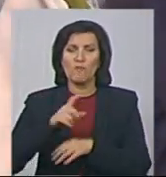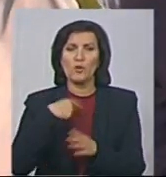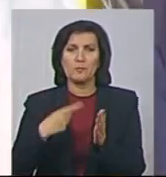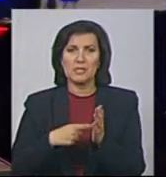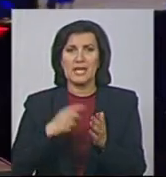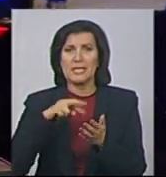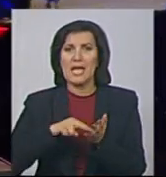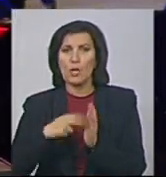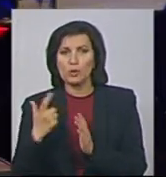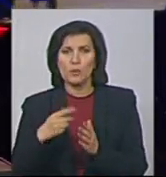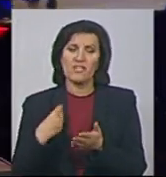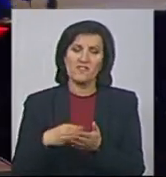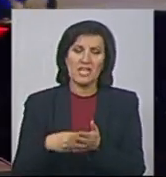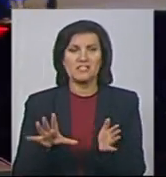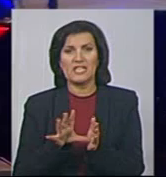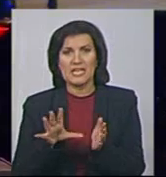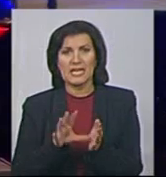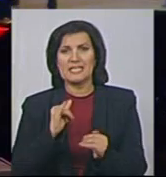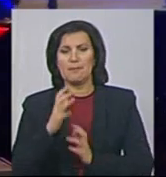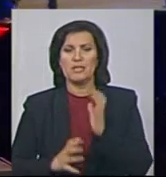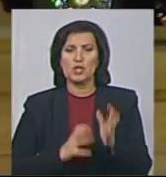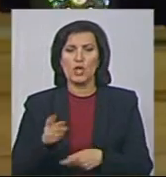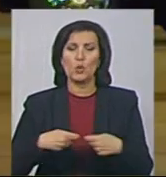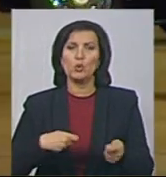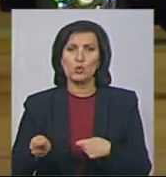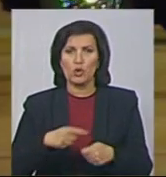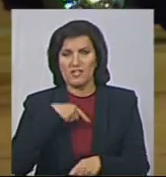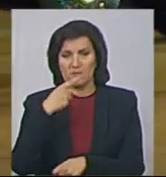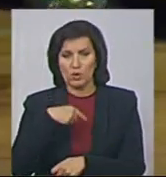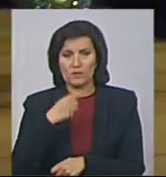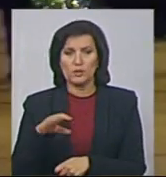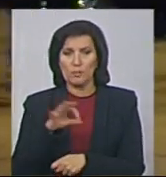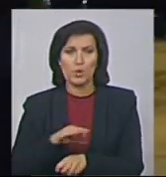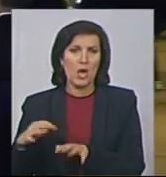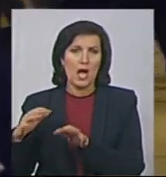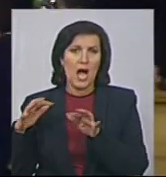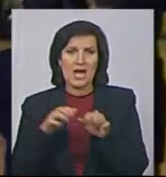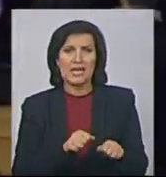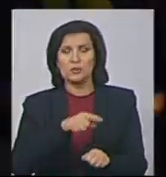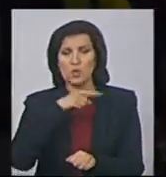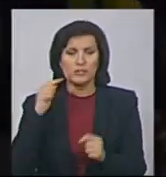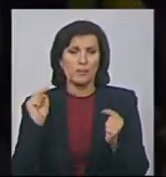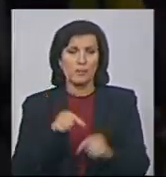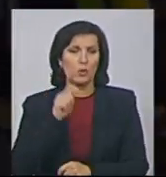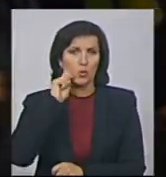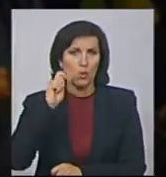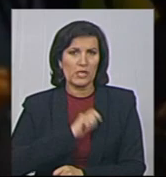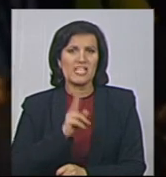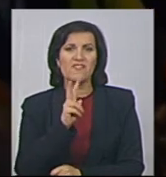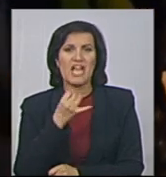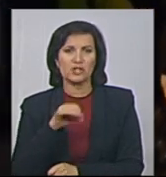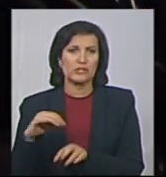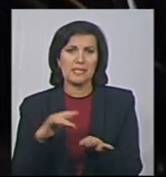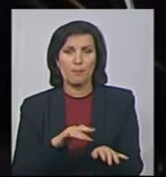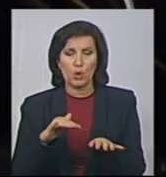питання економіки, фінансів, енергетики та міжнародної торгівлі. Говоритимуть і про агресію Росії проти України в Керченській